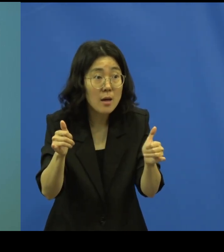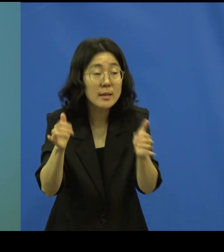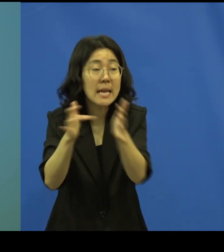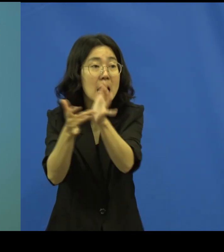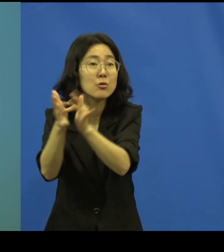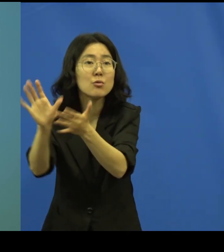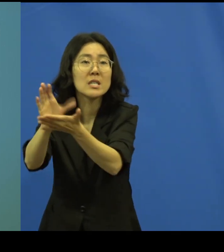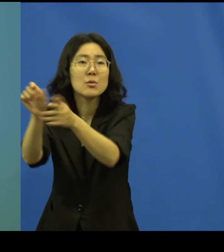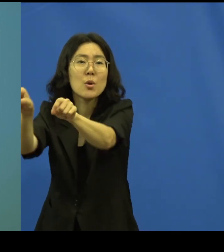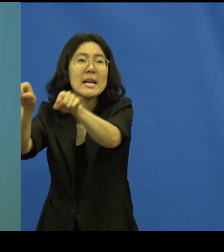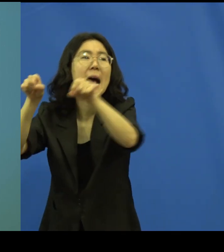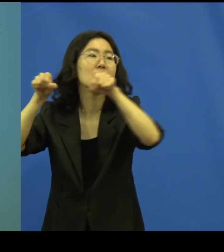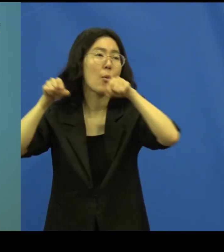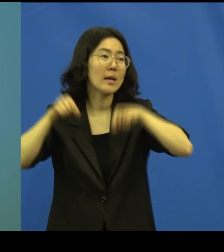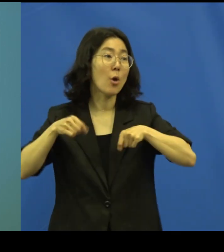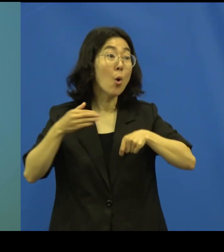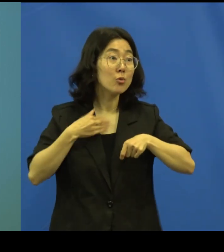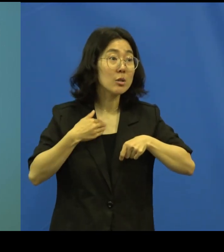모습에 더 가까워요.